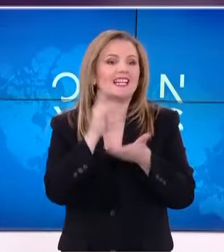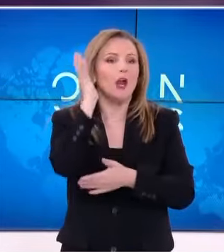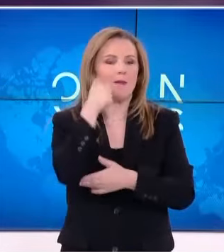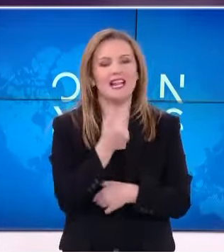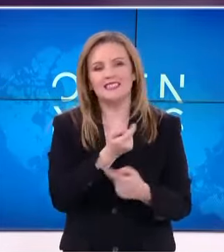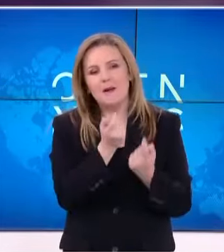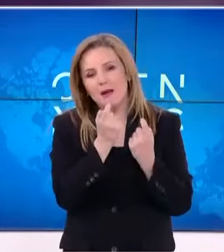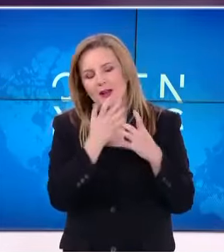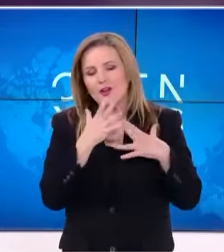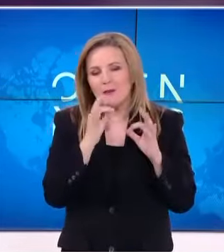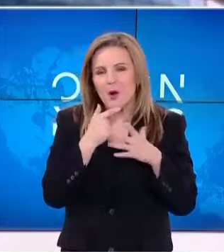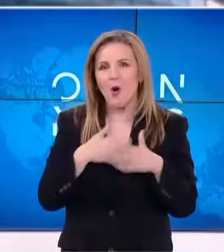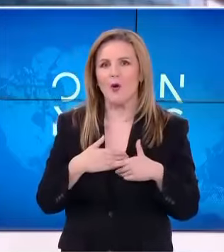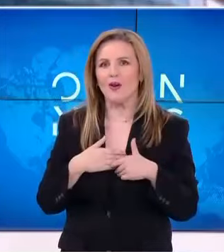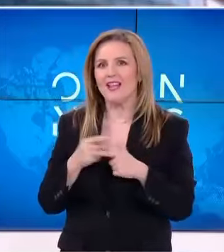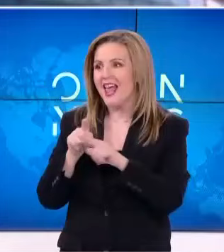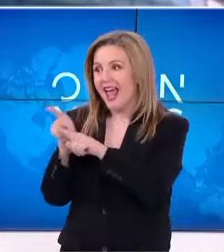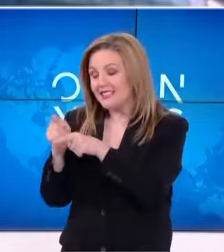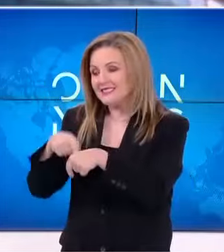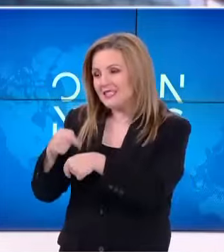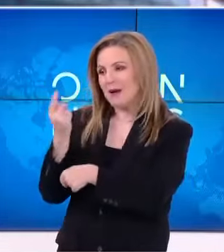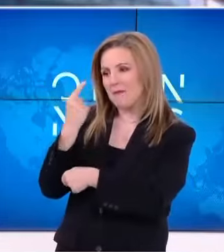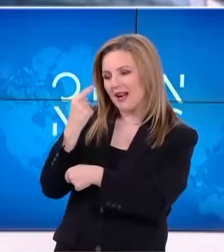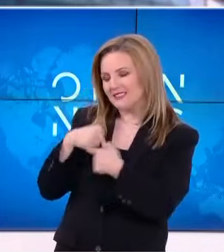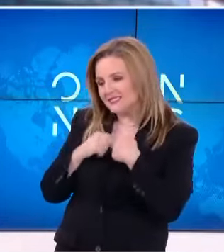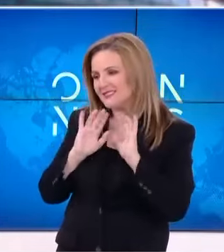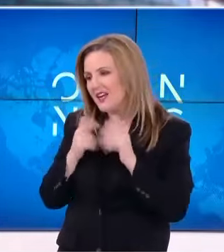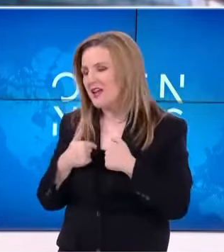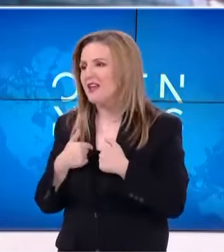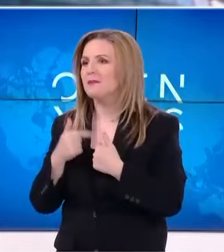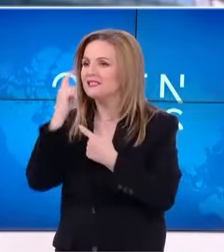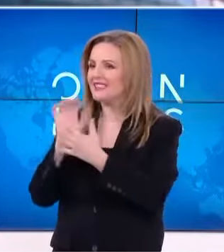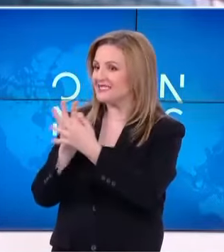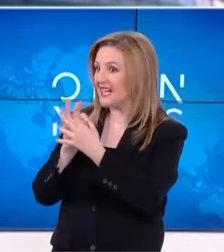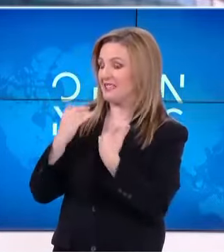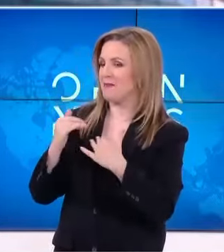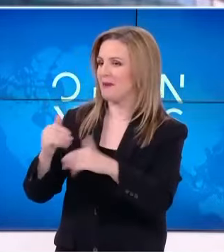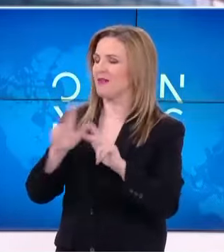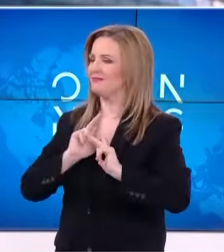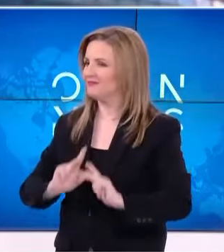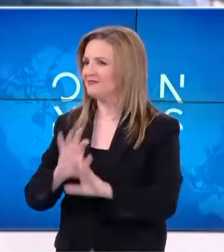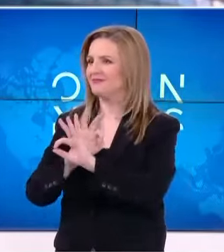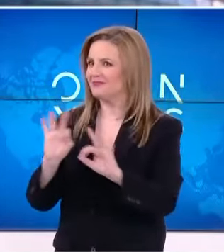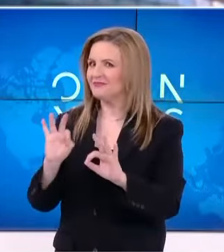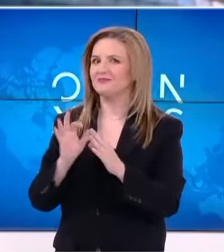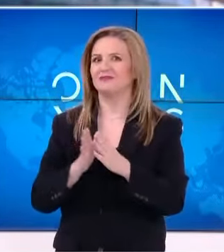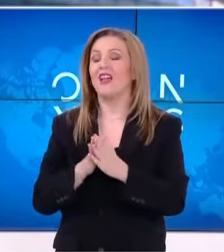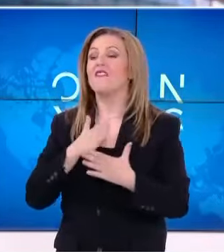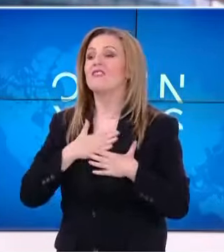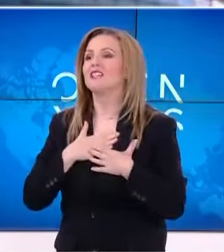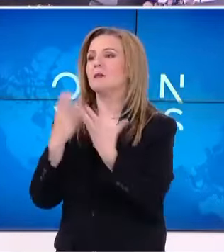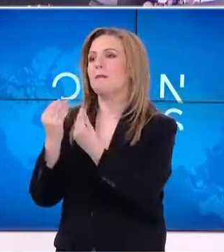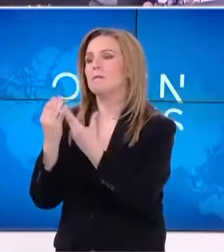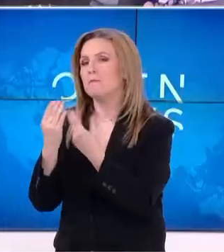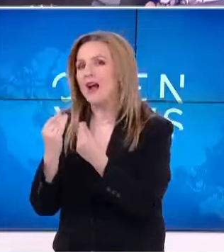μαλώνετε γί όλο παρατηρήσεις μας κάνετε σήμερα λοιπόν και ξέρετε έχουμε και συνεργαστεί πολλές φορές λοιπόν δεν ξέρω ιατ λν σς εχα